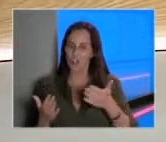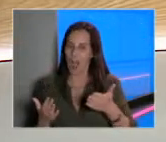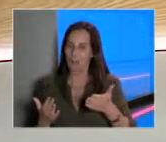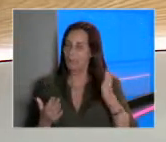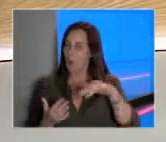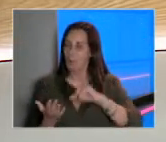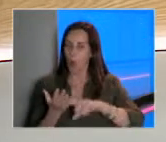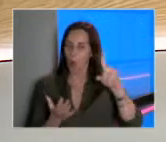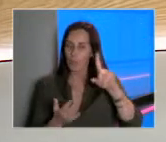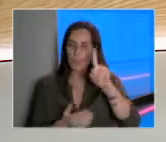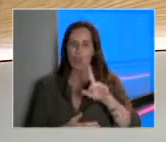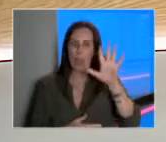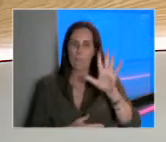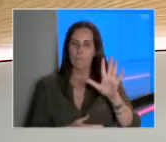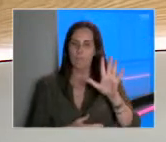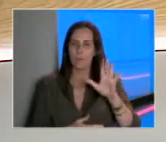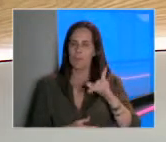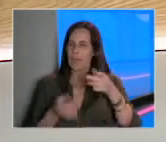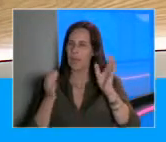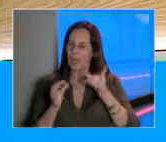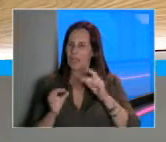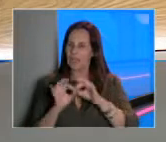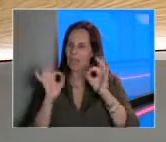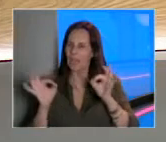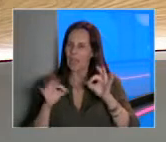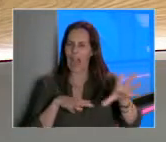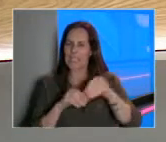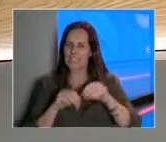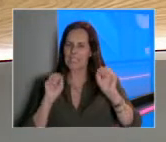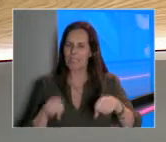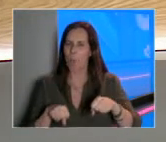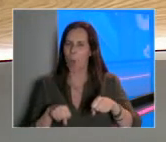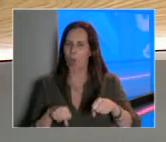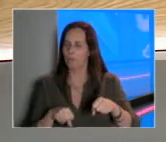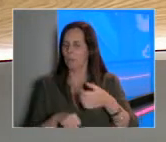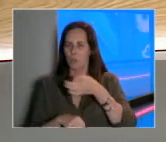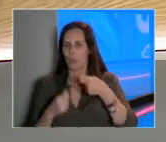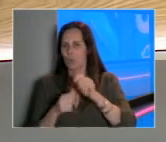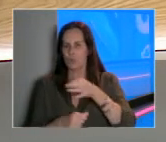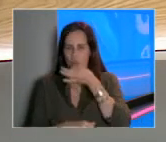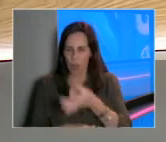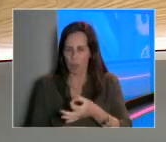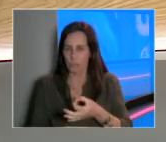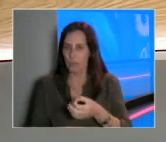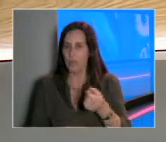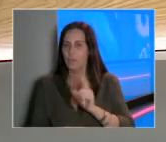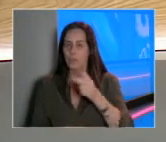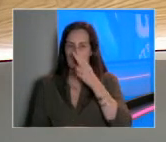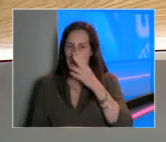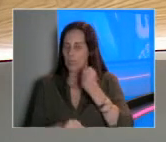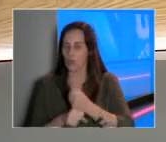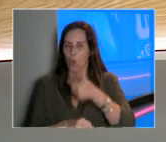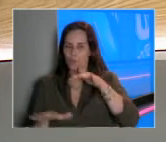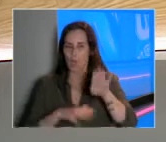בעוד פחות מחודש, האחד במאי, אמור רשמית להתחיל תהליך הסיפוח, החלת הריבונות, תלוי את מי אתם שואלים, שאותו כמובן מנסה לקדם